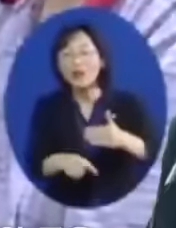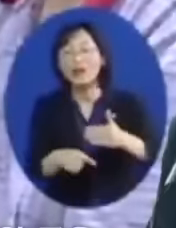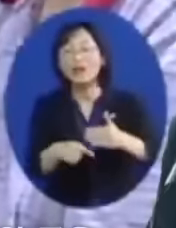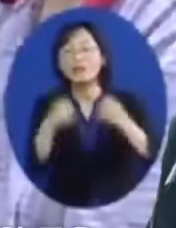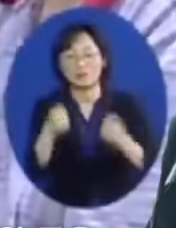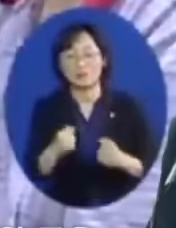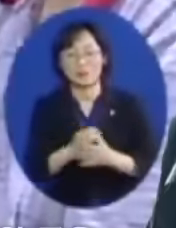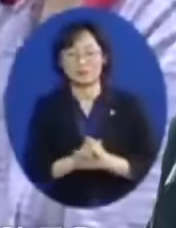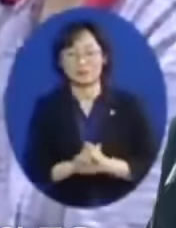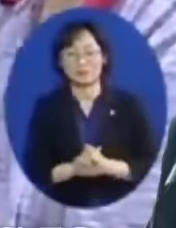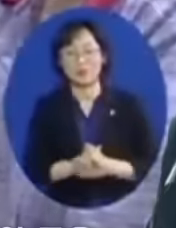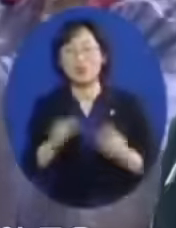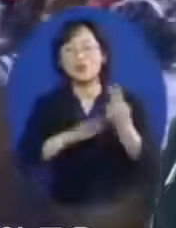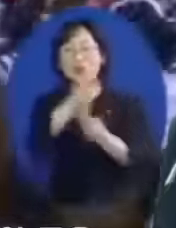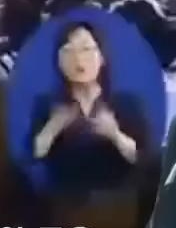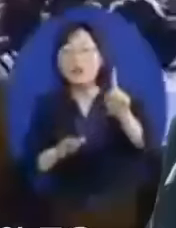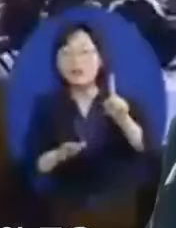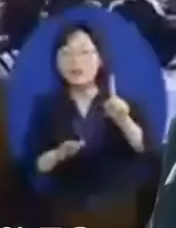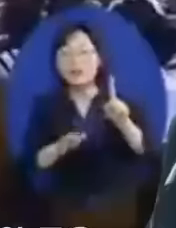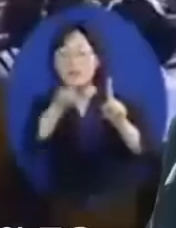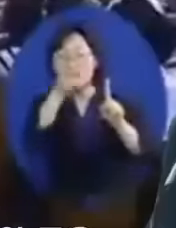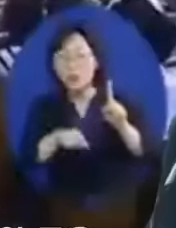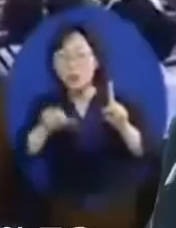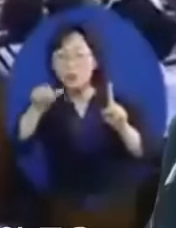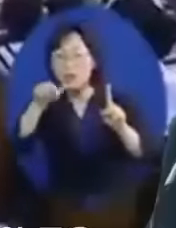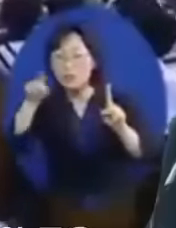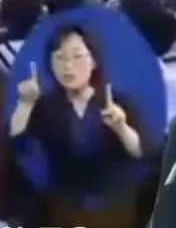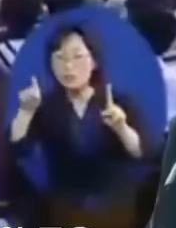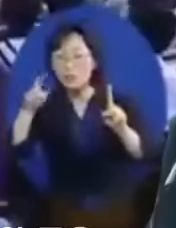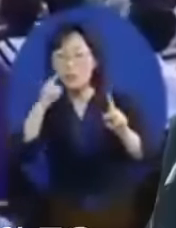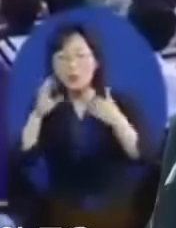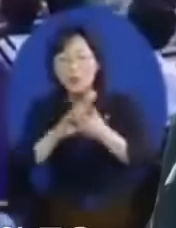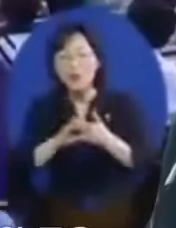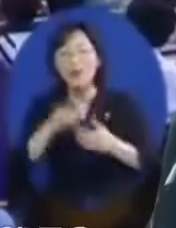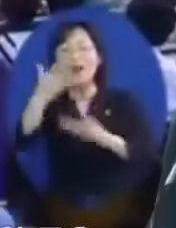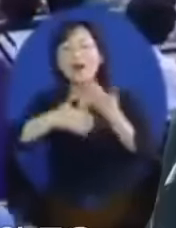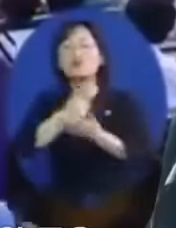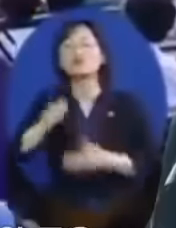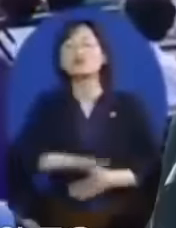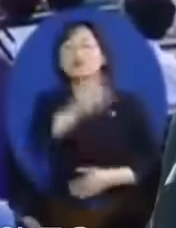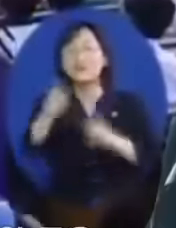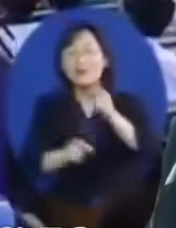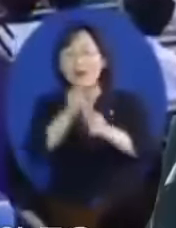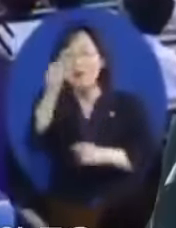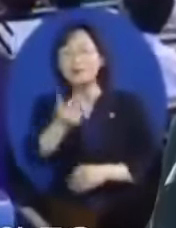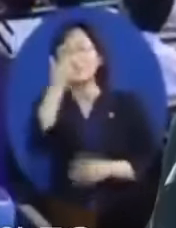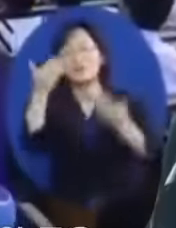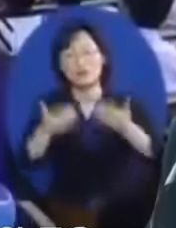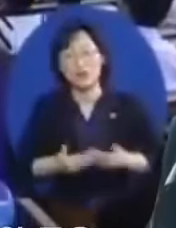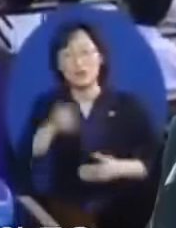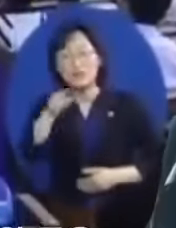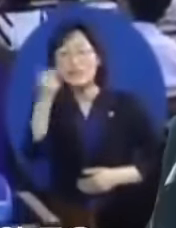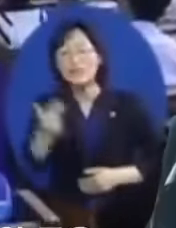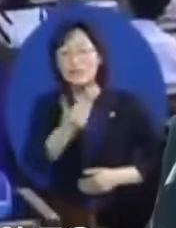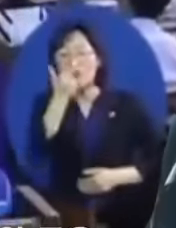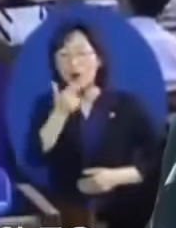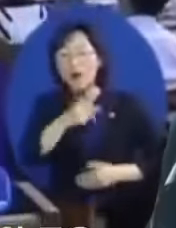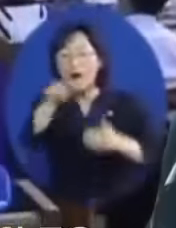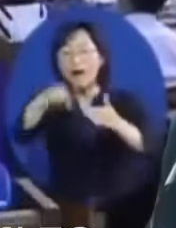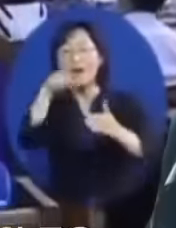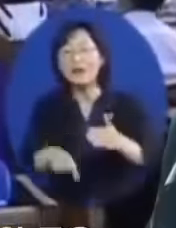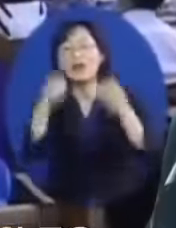것입니다. 요한 1서 5장 11절로 12절에 하나님이 우리에게 영생을 주신 것과 이 생명이 그의 아들 안에